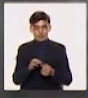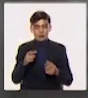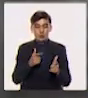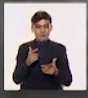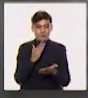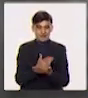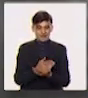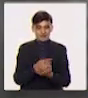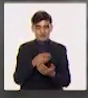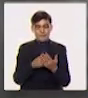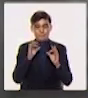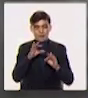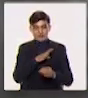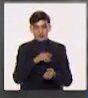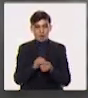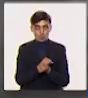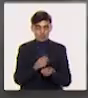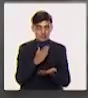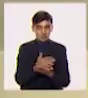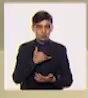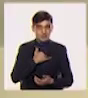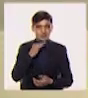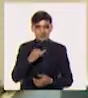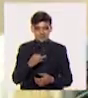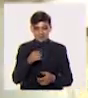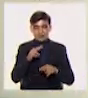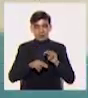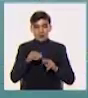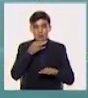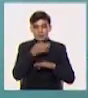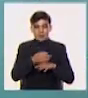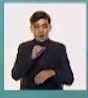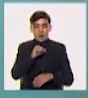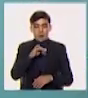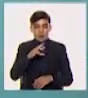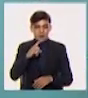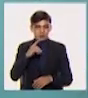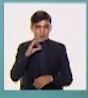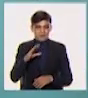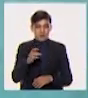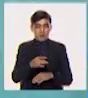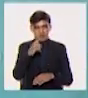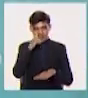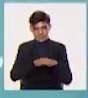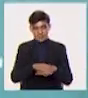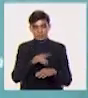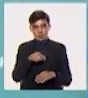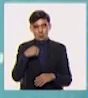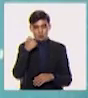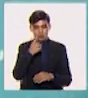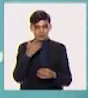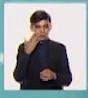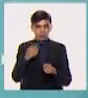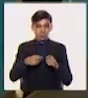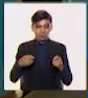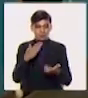жатқан жеткізіп, сөзін мұна құжатпен дәлелетті. Алайда құрылысқа жауапта Әуезов ауданының әкімшілігі бұл жұмысты жыл сайын сағызша созып